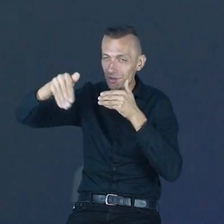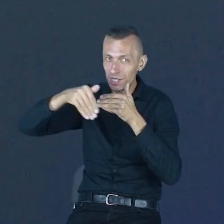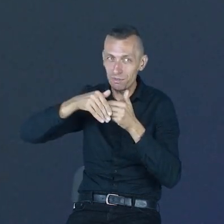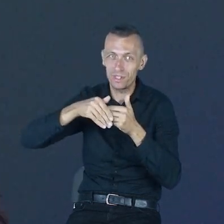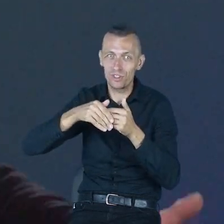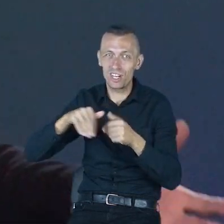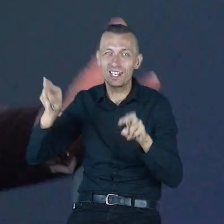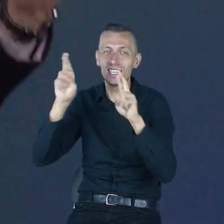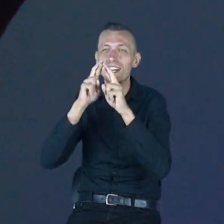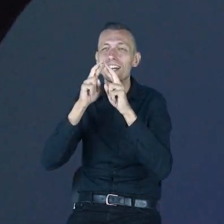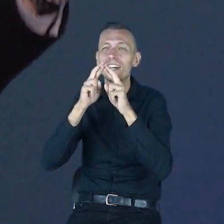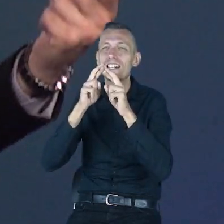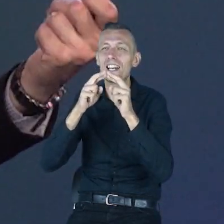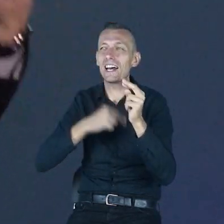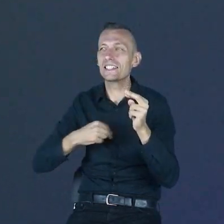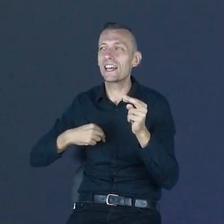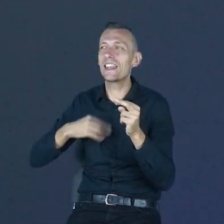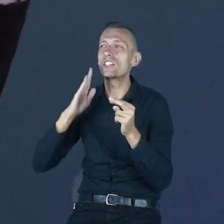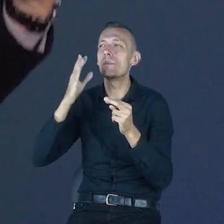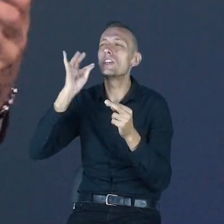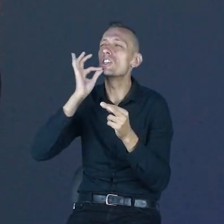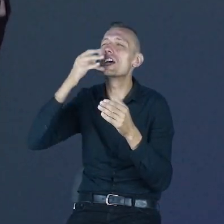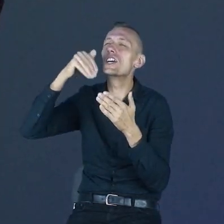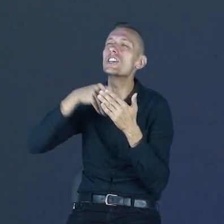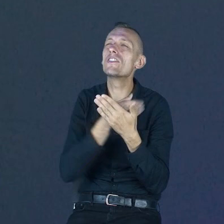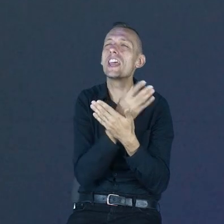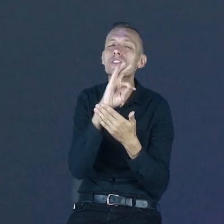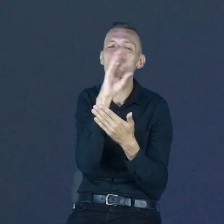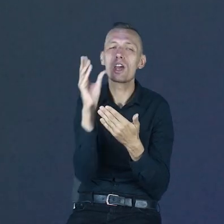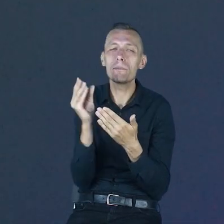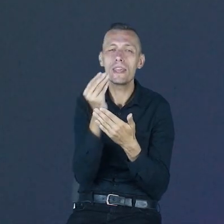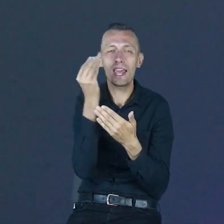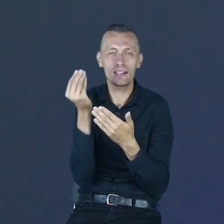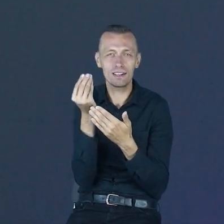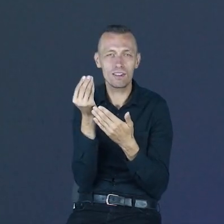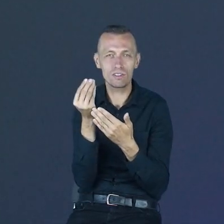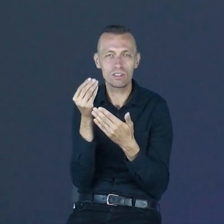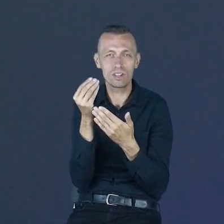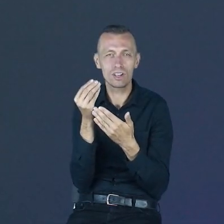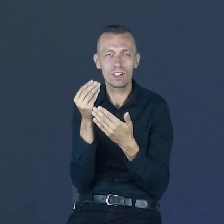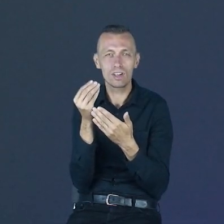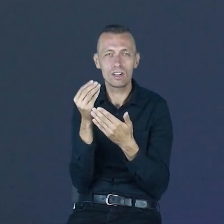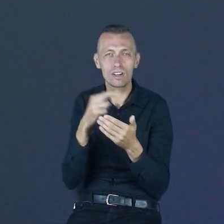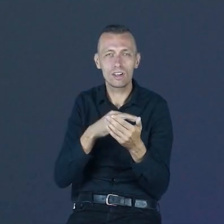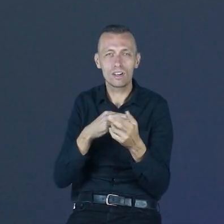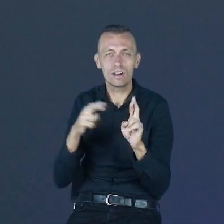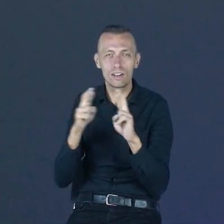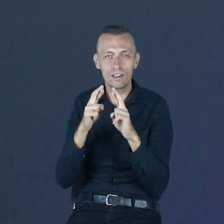ze mną. Znów przywrócę świeżość, piękno, gibkość, elastyczność tej relacji, którą mam dla